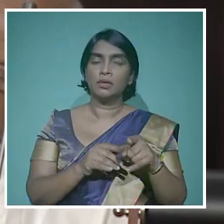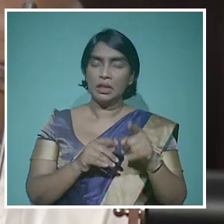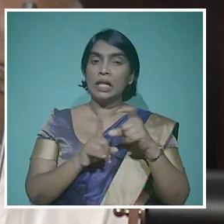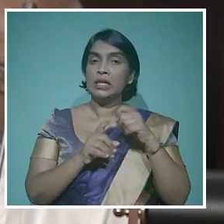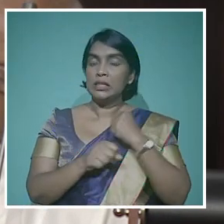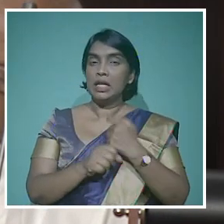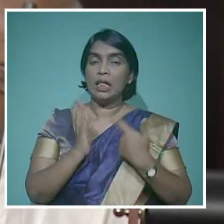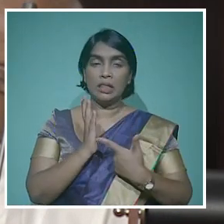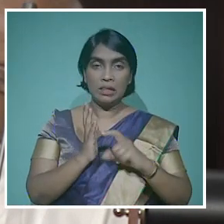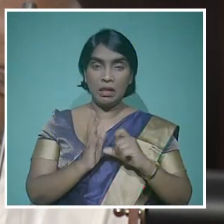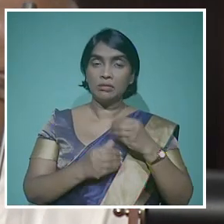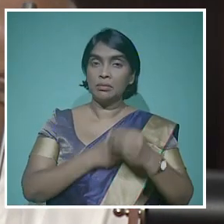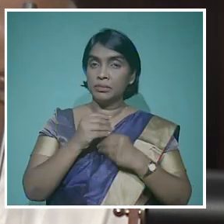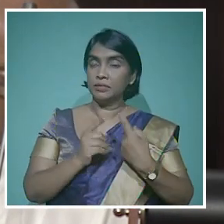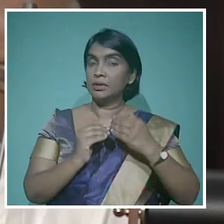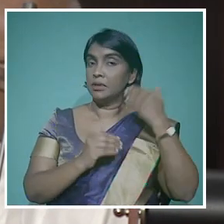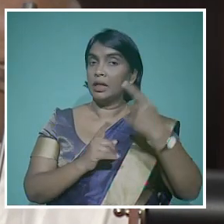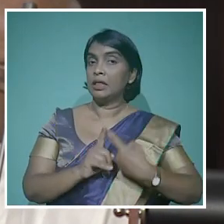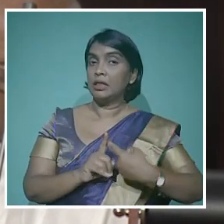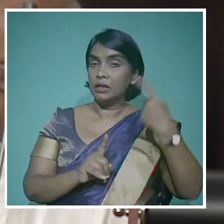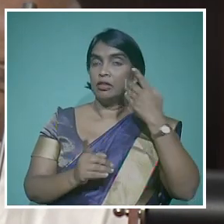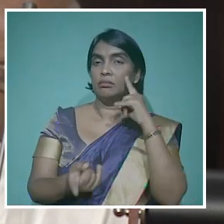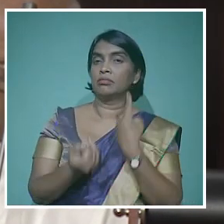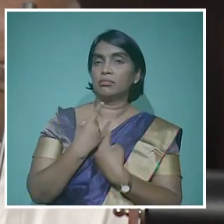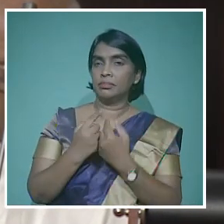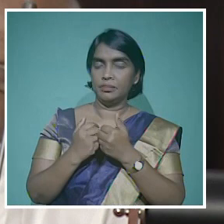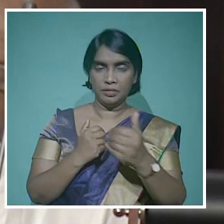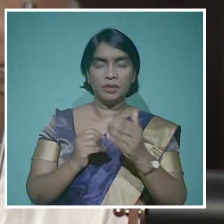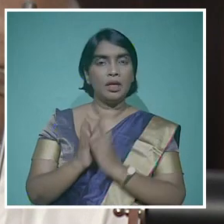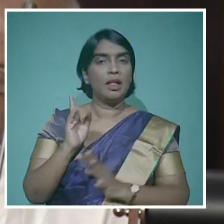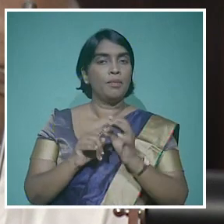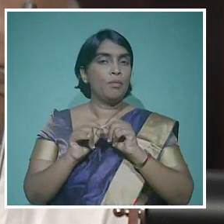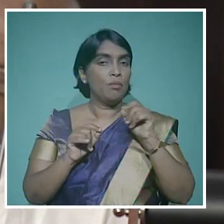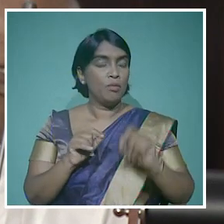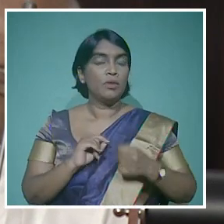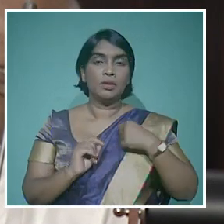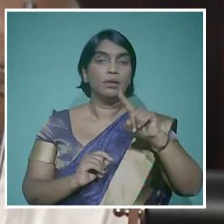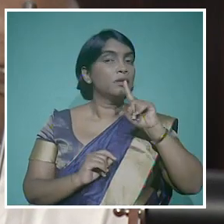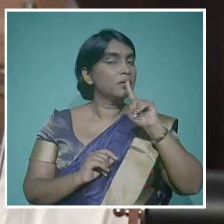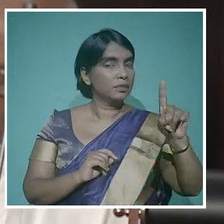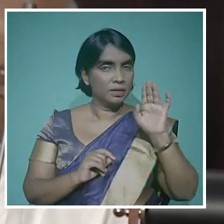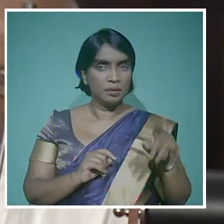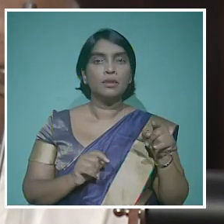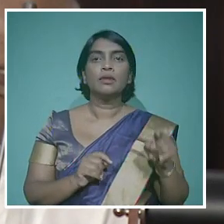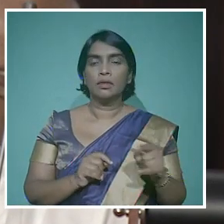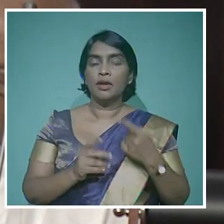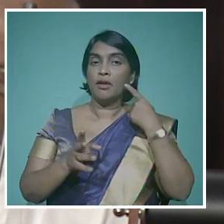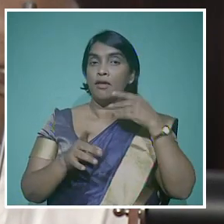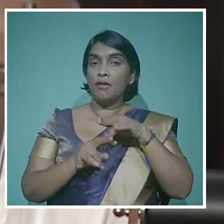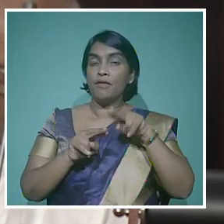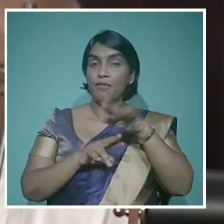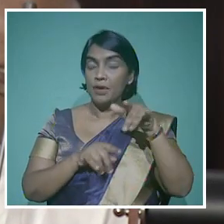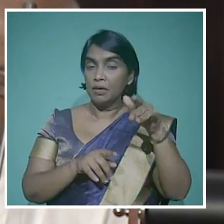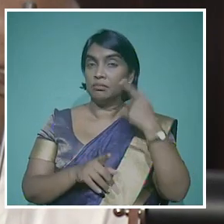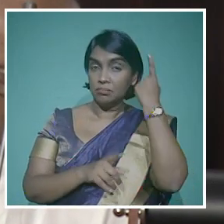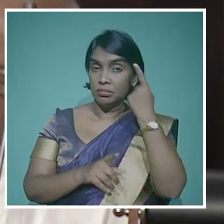තාක්ෂණ කර්මාන්තය ඉදිරි දියුණුව පිළිබඳ විමර්ශනය කර අමාත්‍ය මණ්ඩලයට වාර්තා කිරීම සඳහා ශාස්ත්‍රයේ ප්‍රවීණයන්ගේ හා